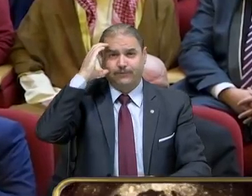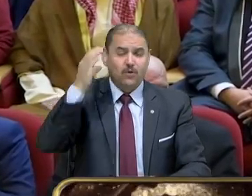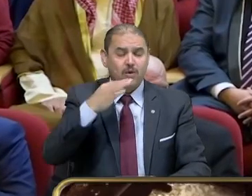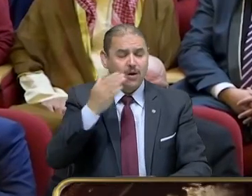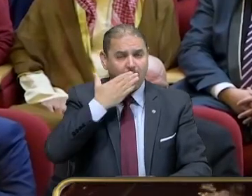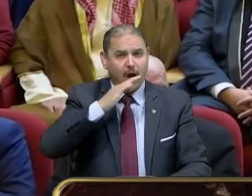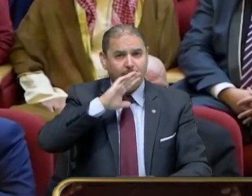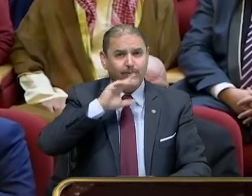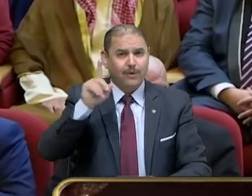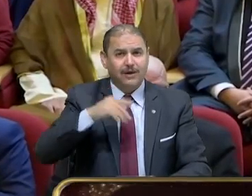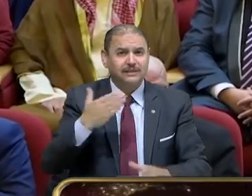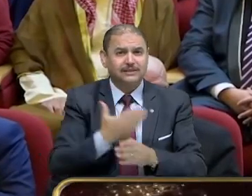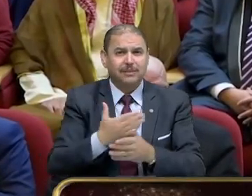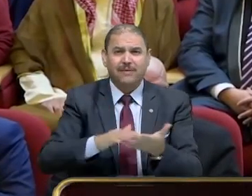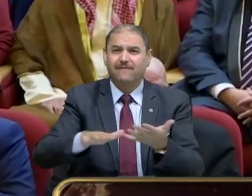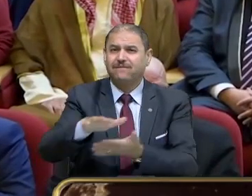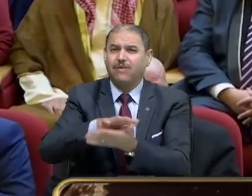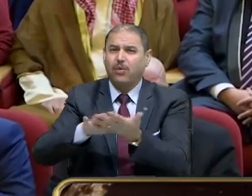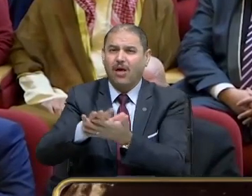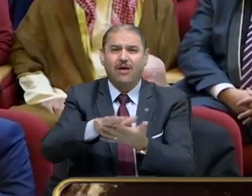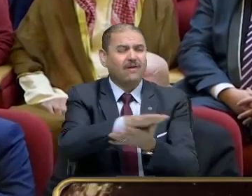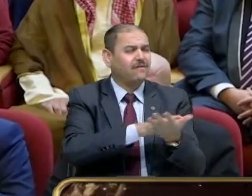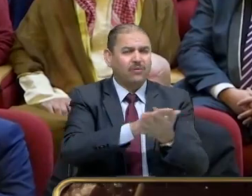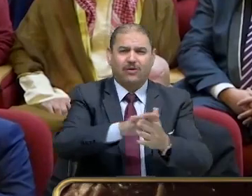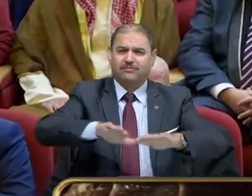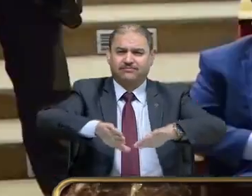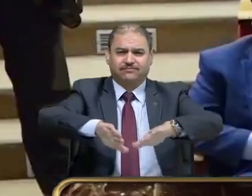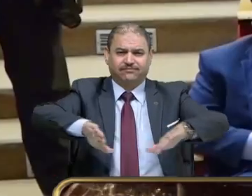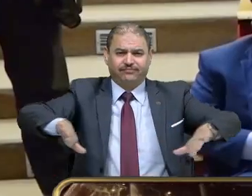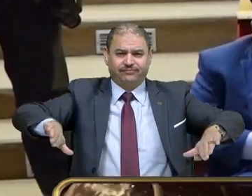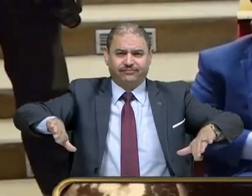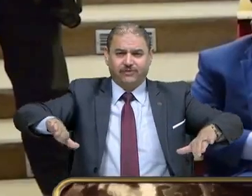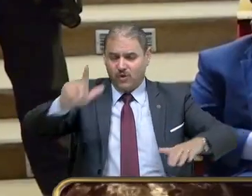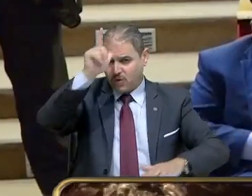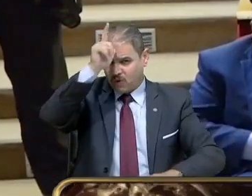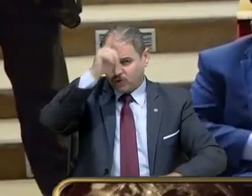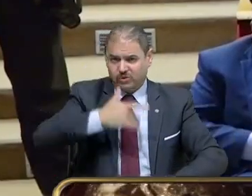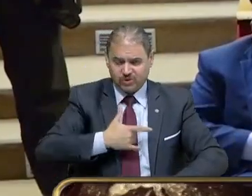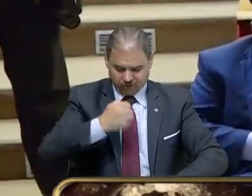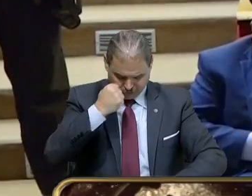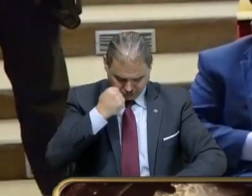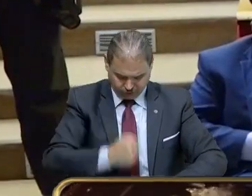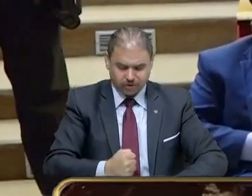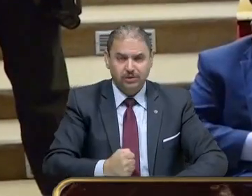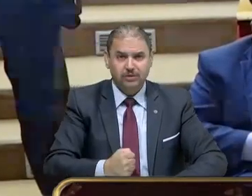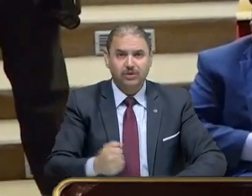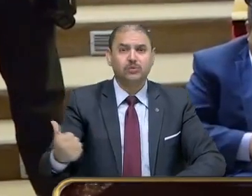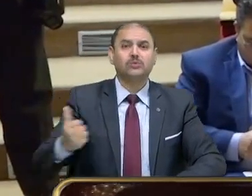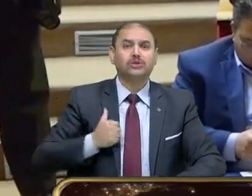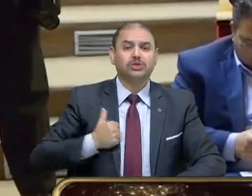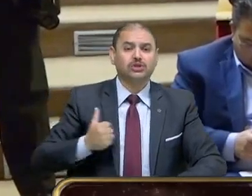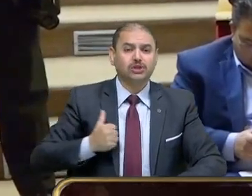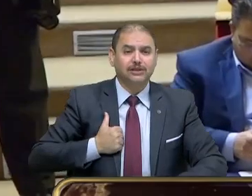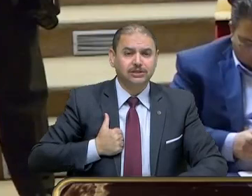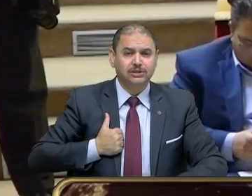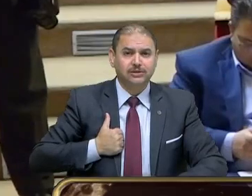على كل أصوات العبث، ملتحمين وموحدين وسندا وذخرا لجيشنا الذي يقدم كل يوم